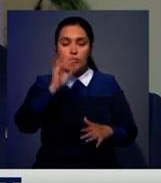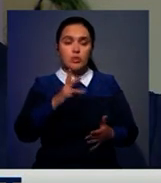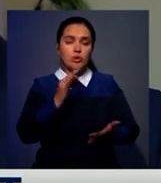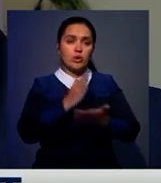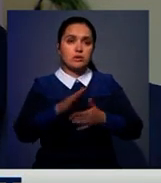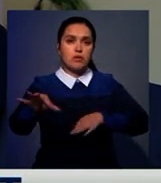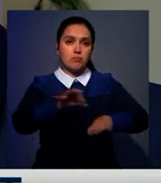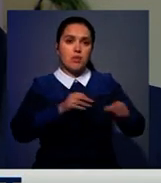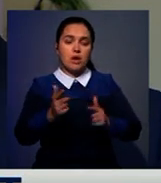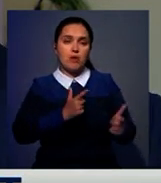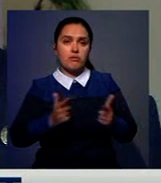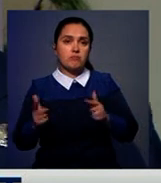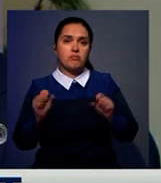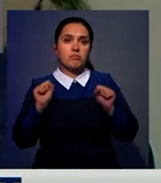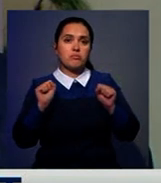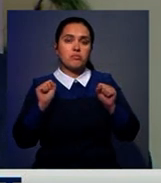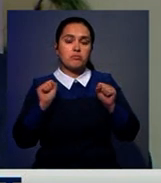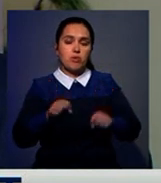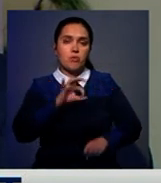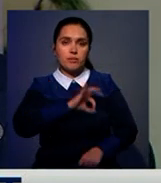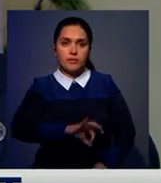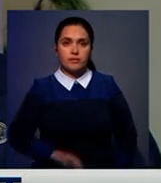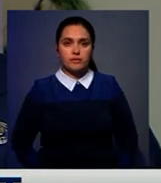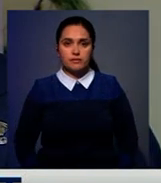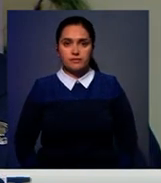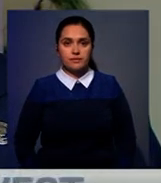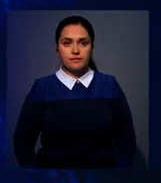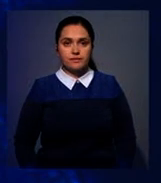вот-вот, как говорится, готовы коммерциализироваться и уже приносить прибыль.